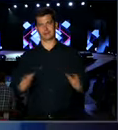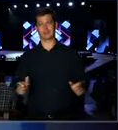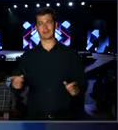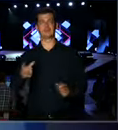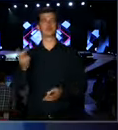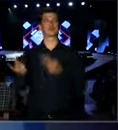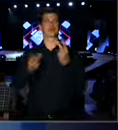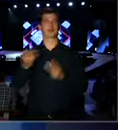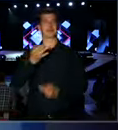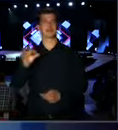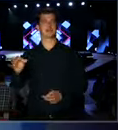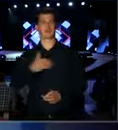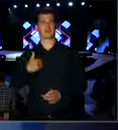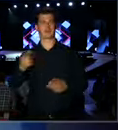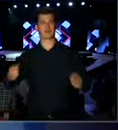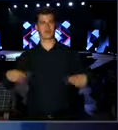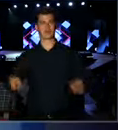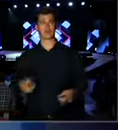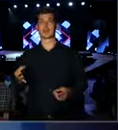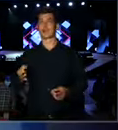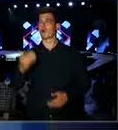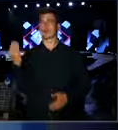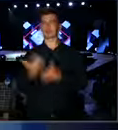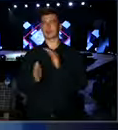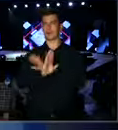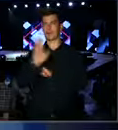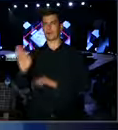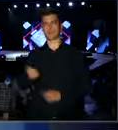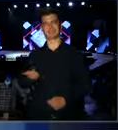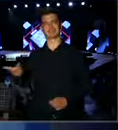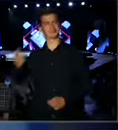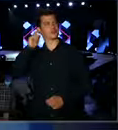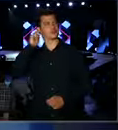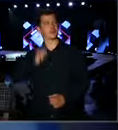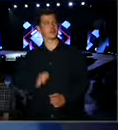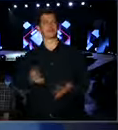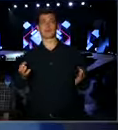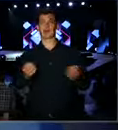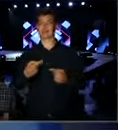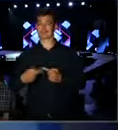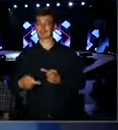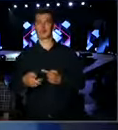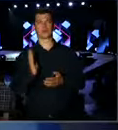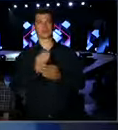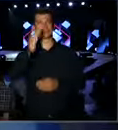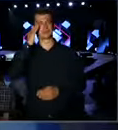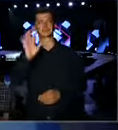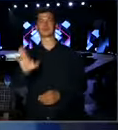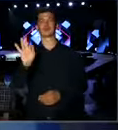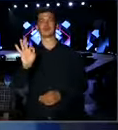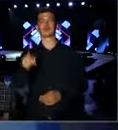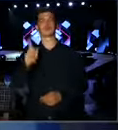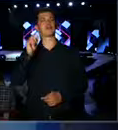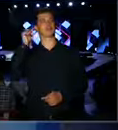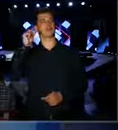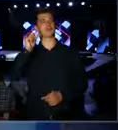Miss Polski na wózku. Przed nami ostatnia prezentacja kandydatek. Za momencik dowiemy się, która z nich jest nazywana